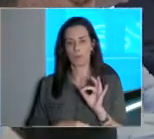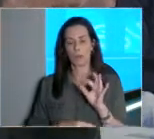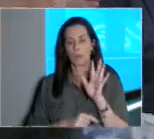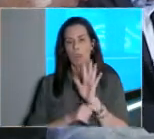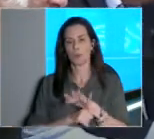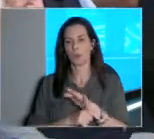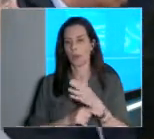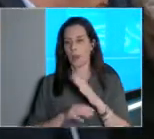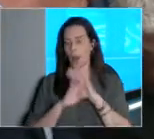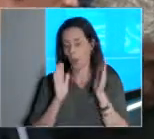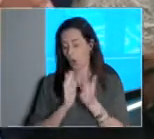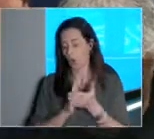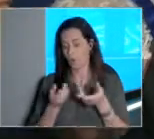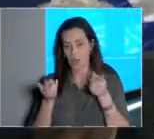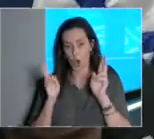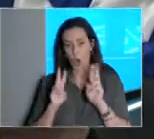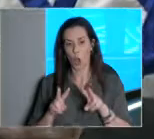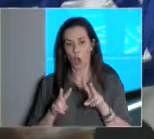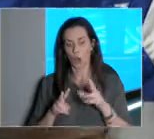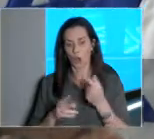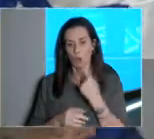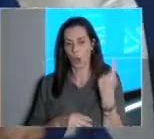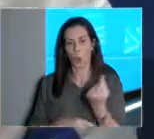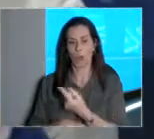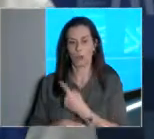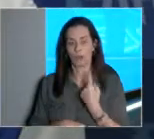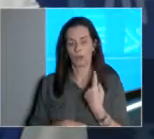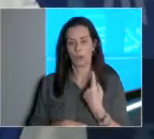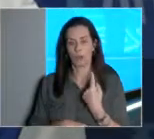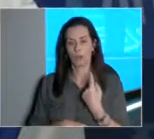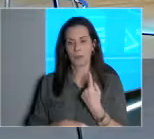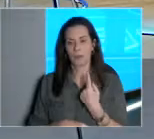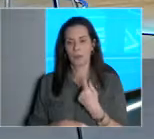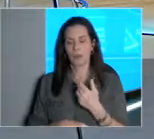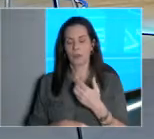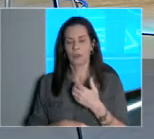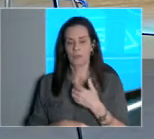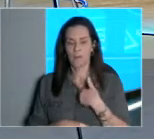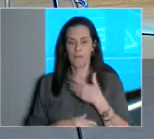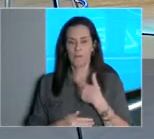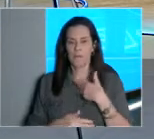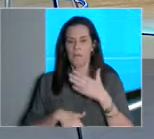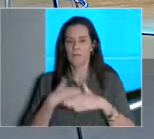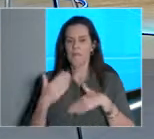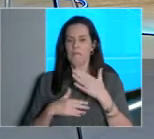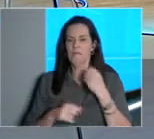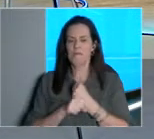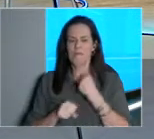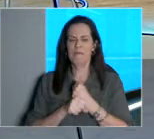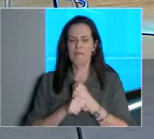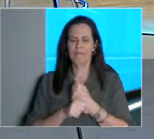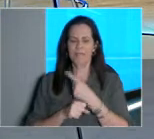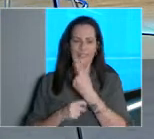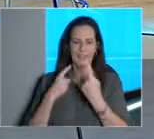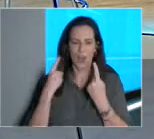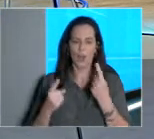ישירות על יוקר המחייה ועל יכולות ההשתכרות של כולנו. את יודעת, אפשר את גלשת... אנחנו פה כדי עושים את המסע הזה,